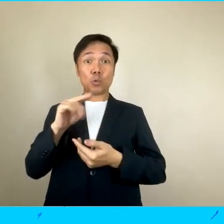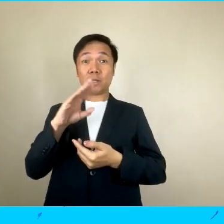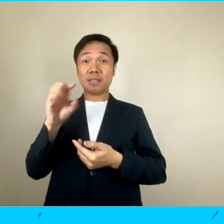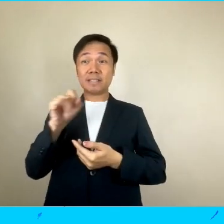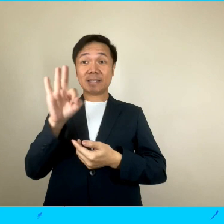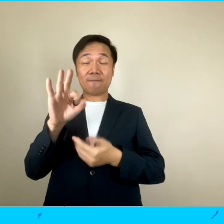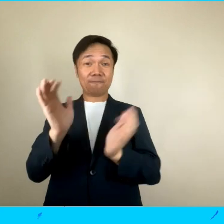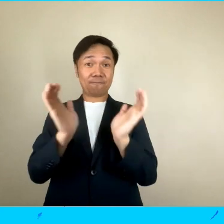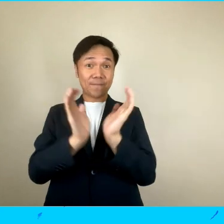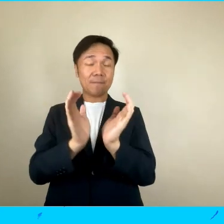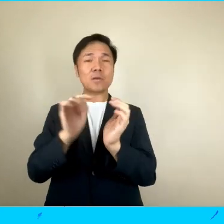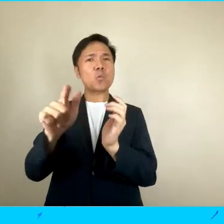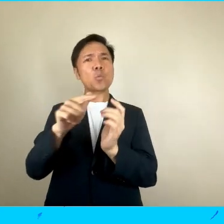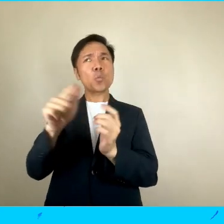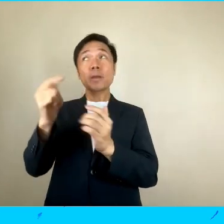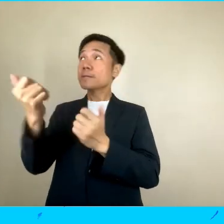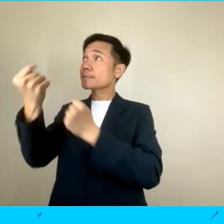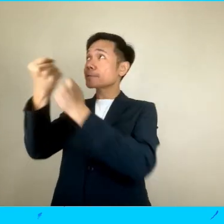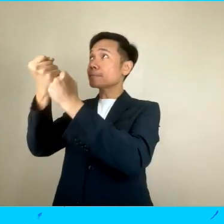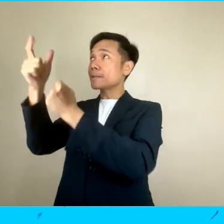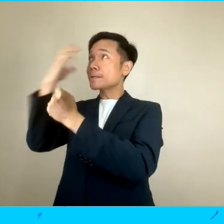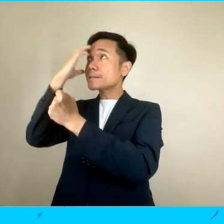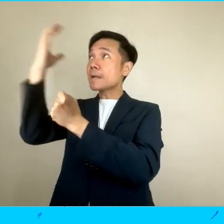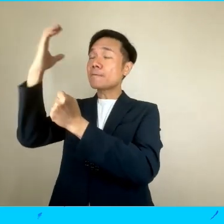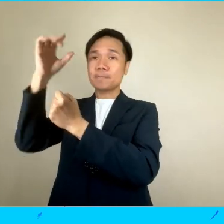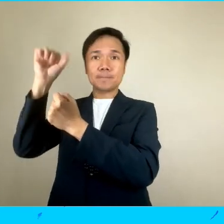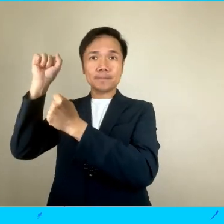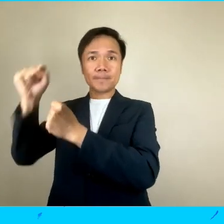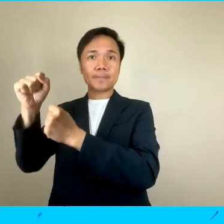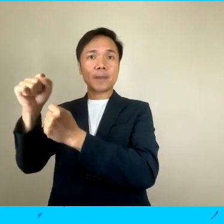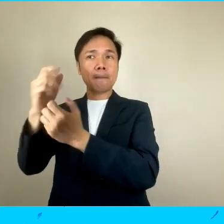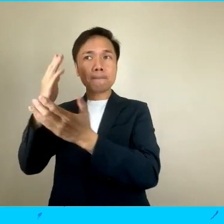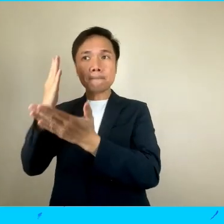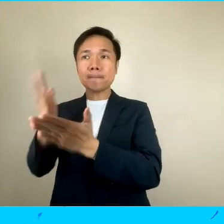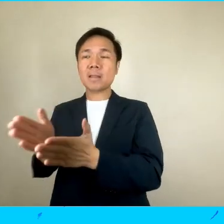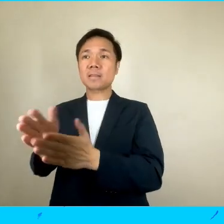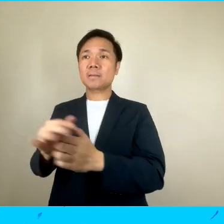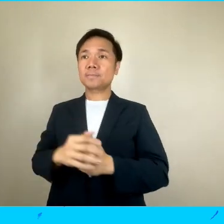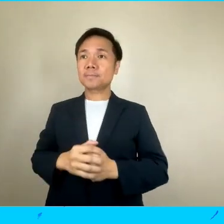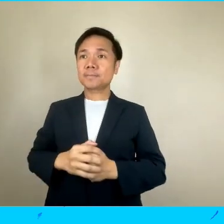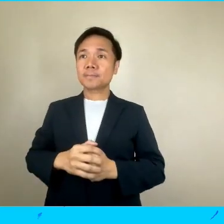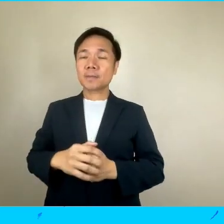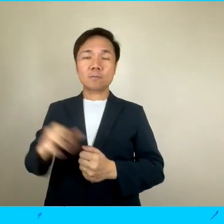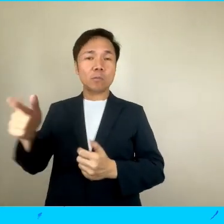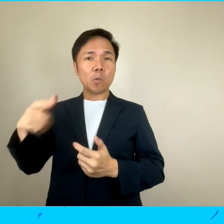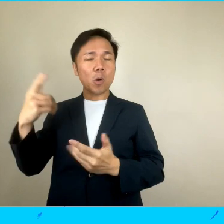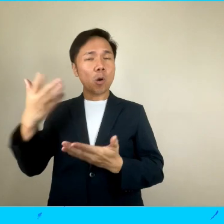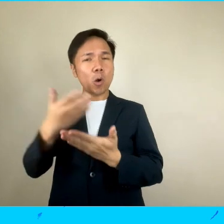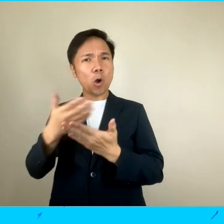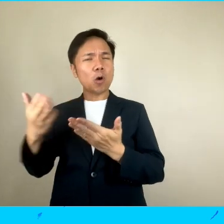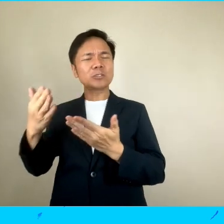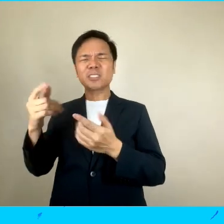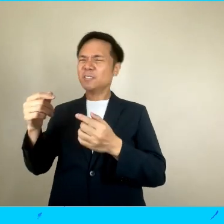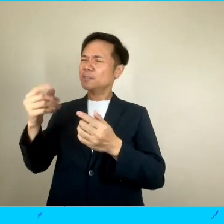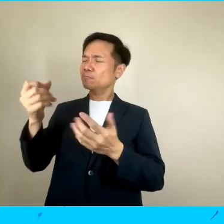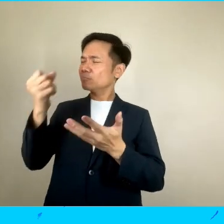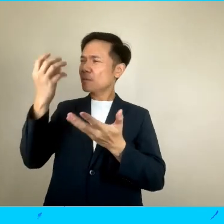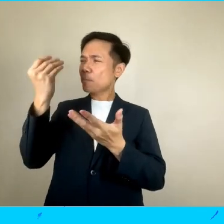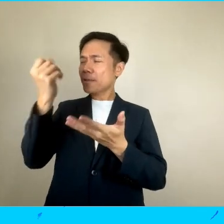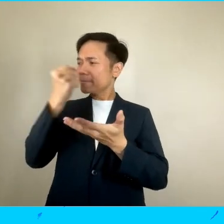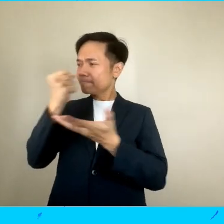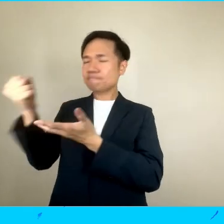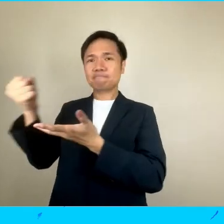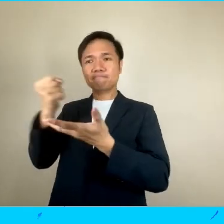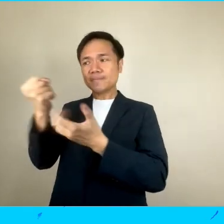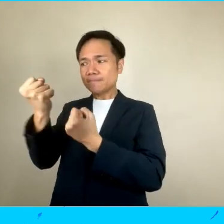en tant qu'UNICEF, nous soutenons les gouvernements à établir ces systèmes et donc de pouvoir donc